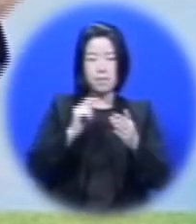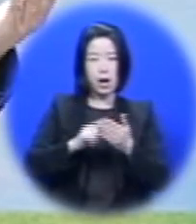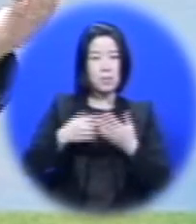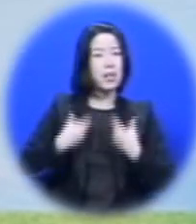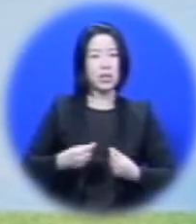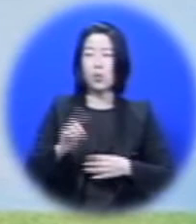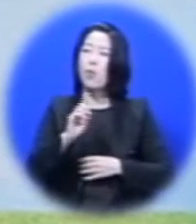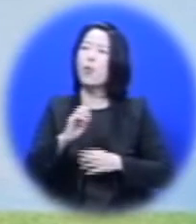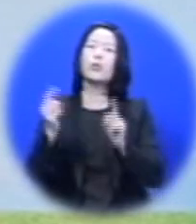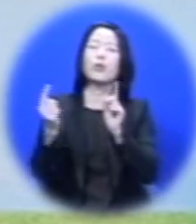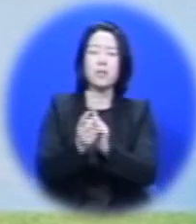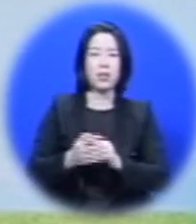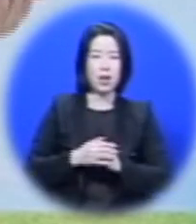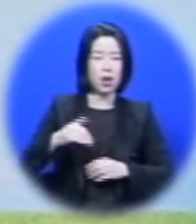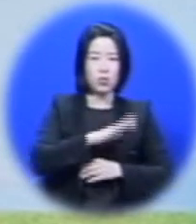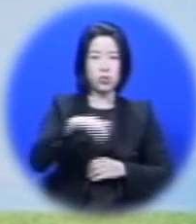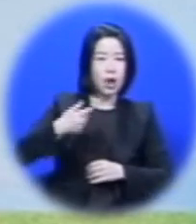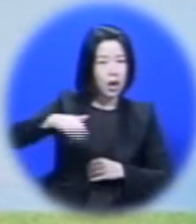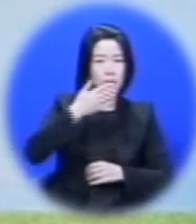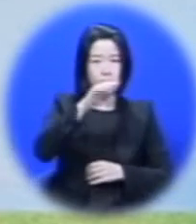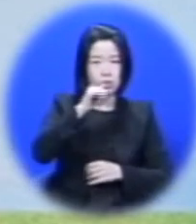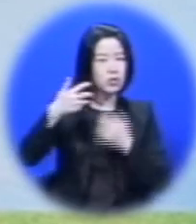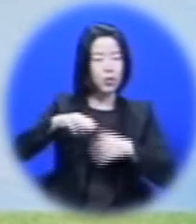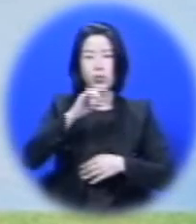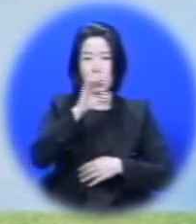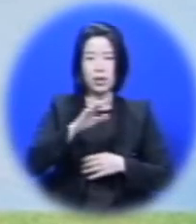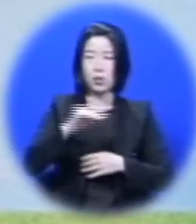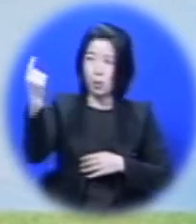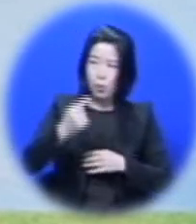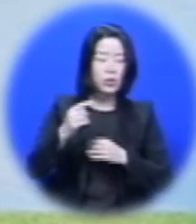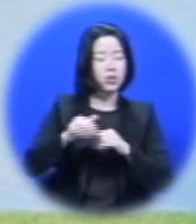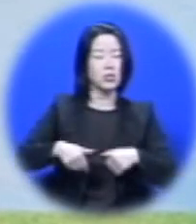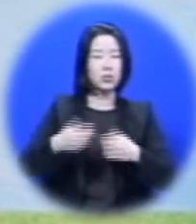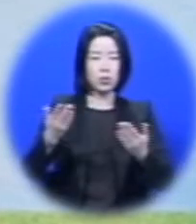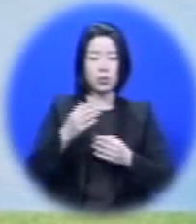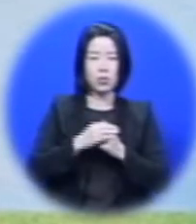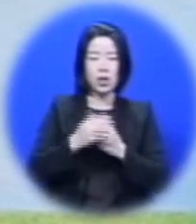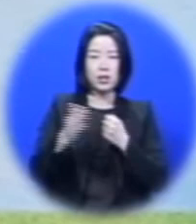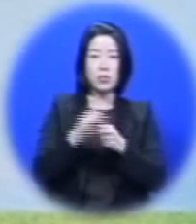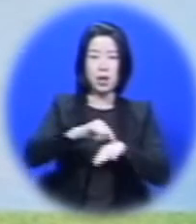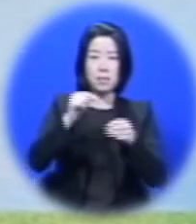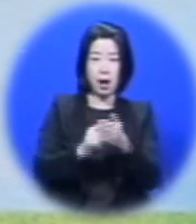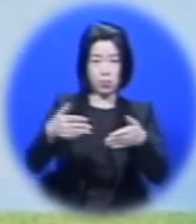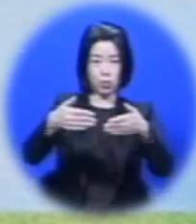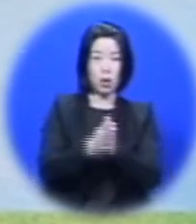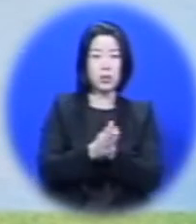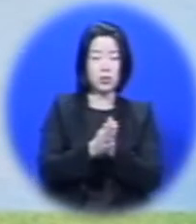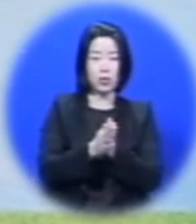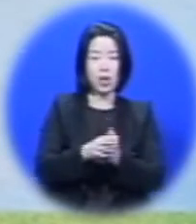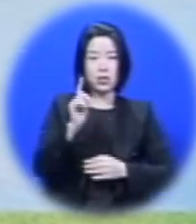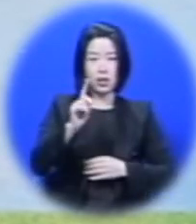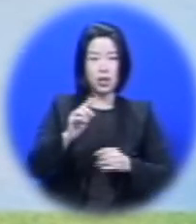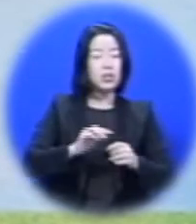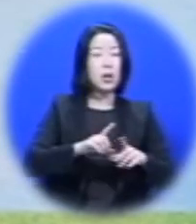어떻게 만납니까, 그 사람을? 우리가 갈 수 있는 여건도 아니고 그분이 올 리도 없고. 그래서 그만 마음을 접었었거든요. 그게 첫